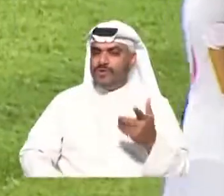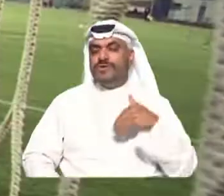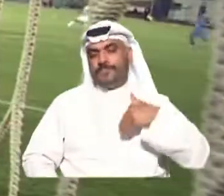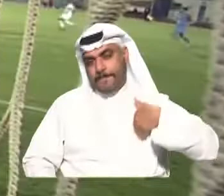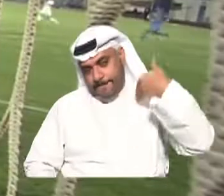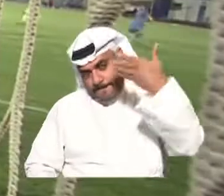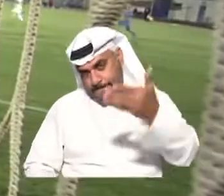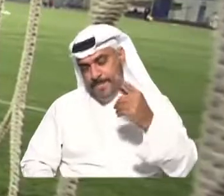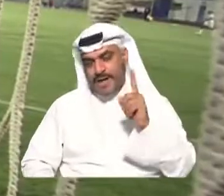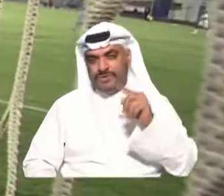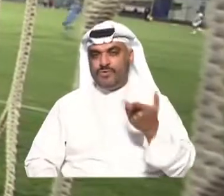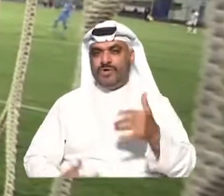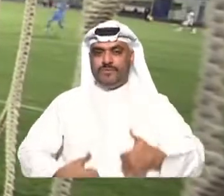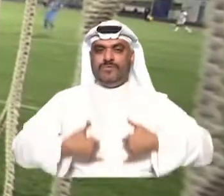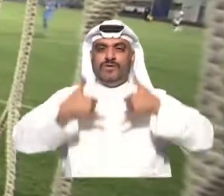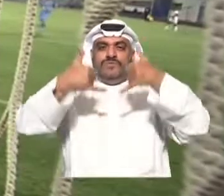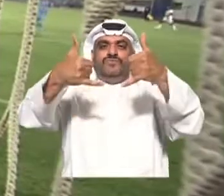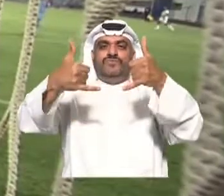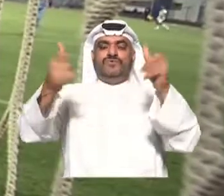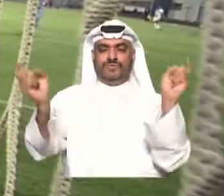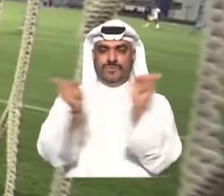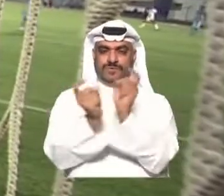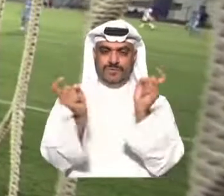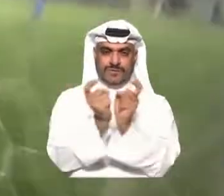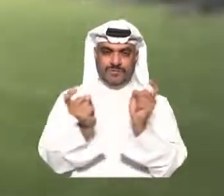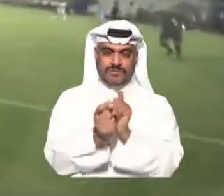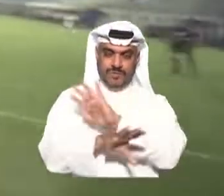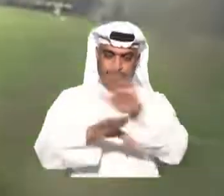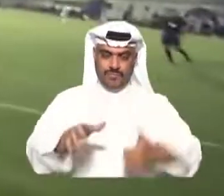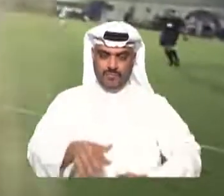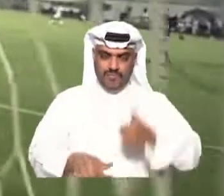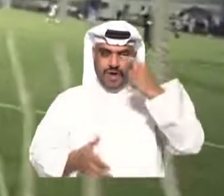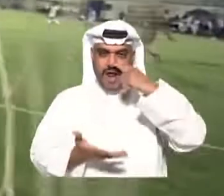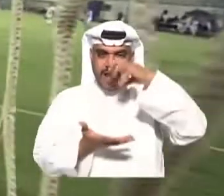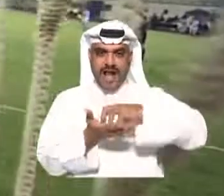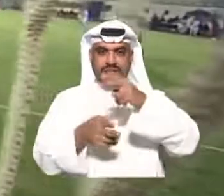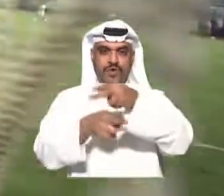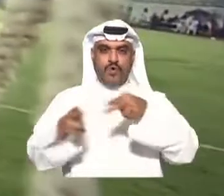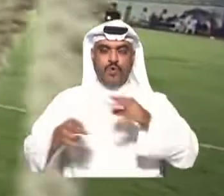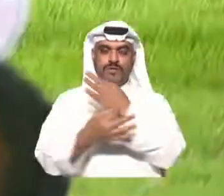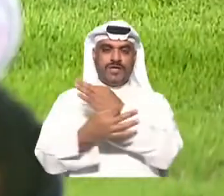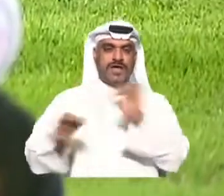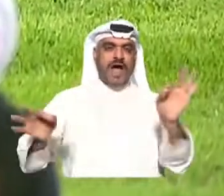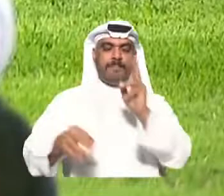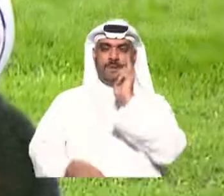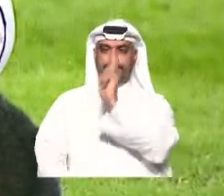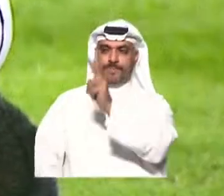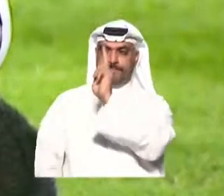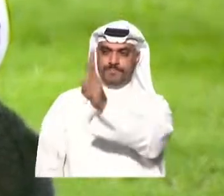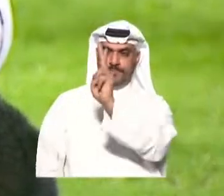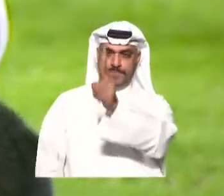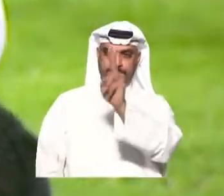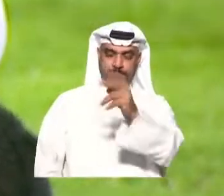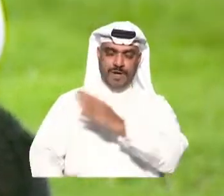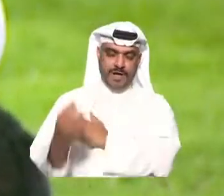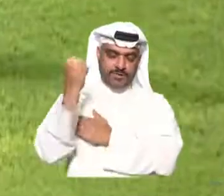القادمة لأبناء كيفان مواصلين هيمنتهم الكروية على الألقاب وعن جدارة